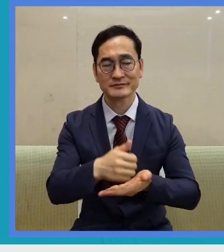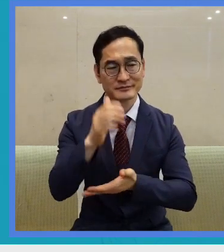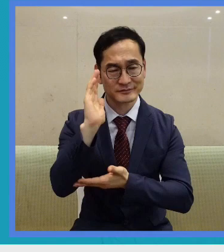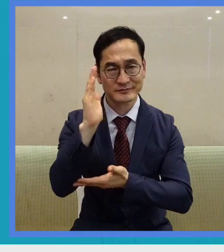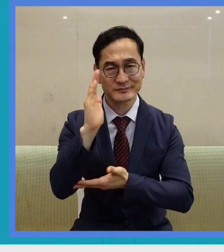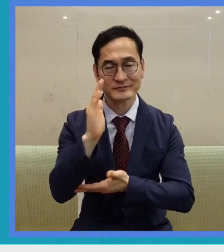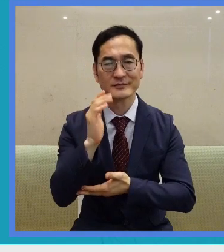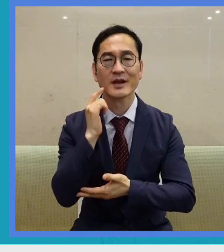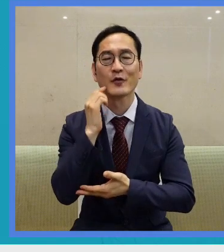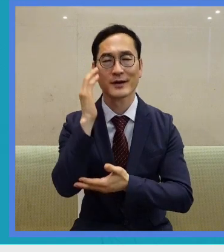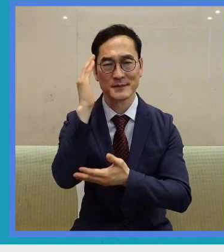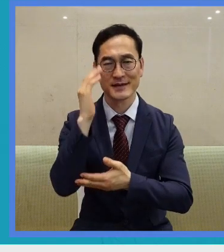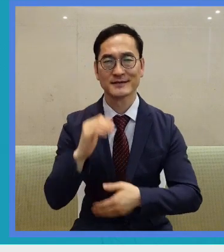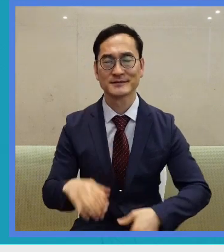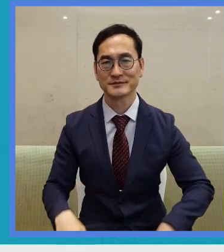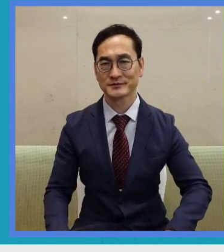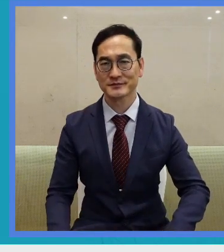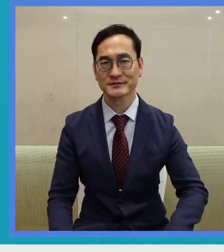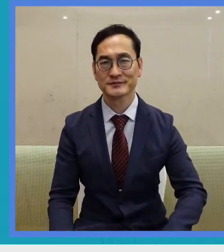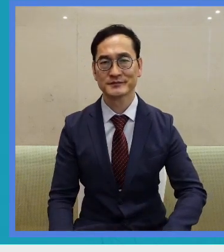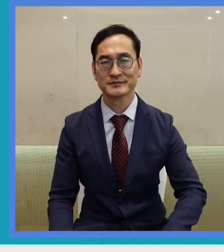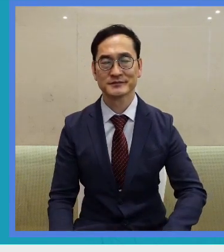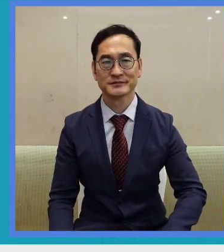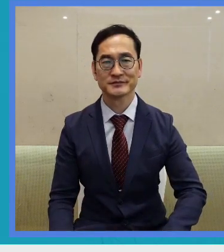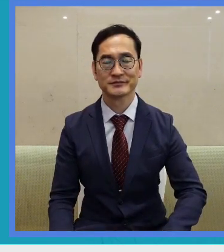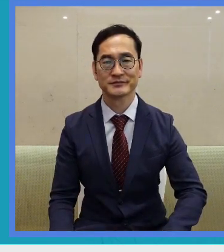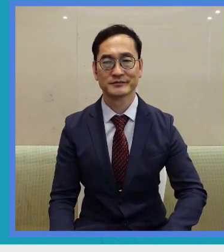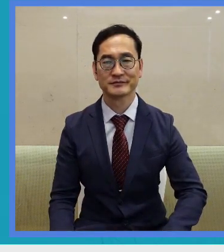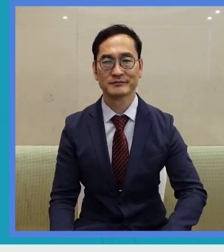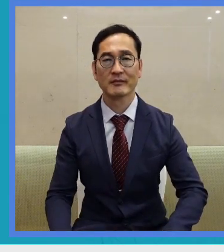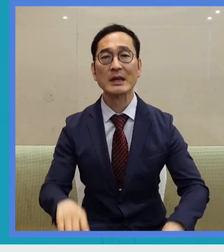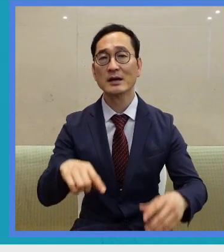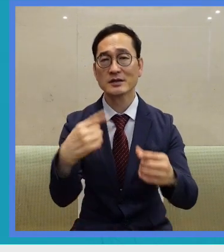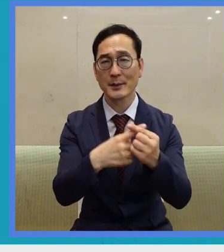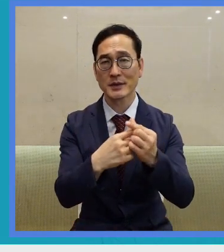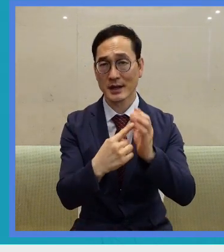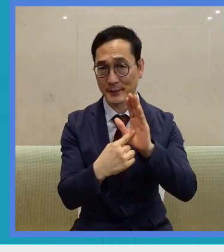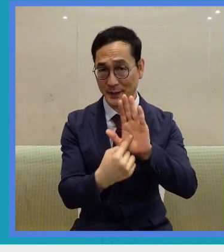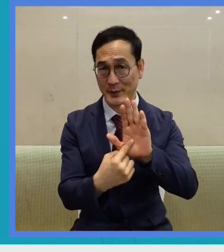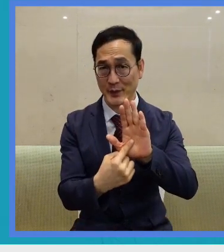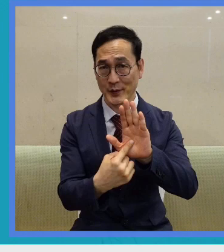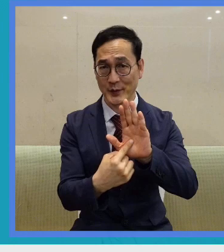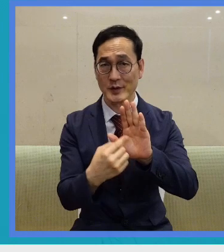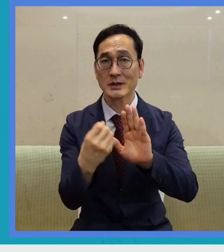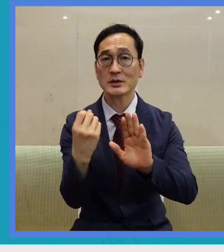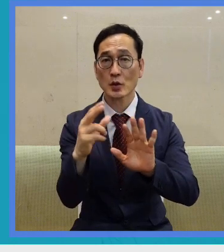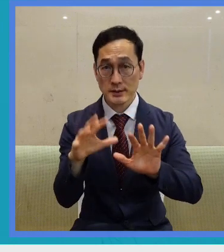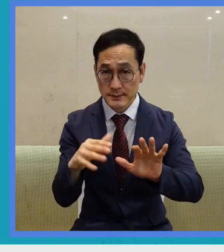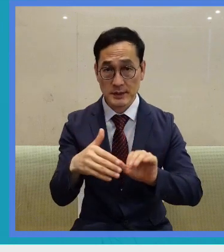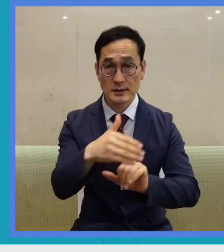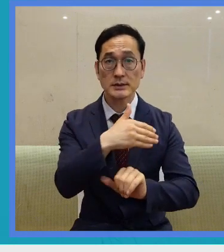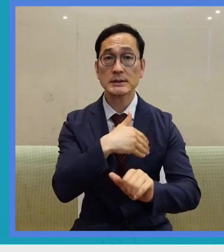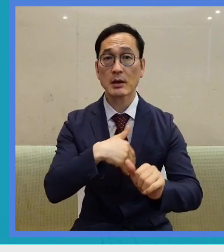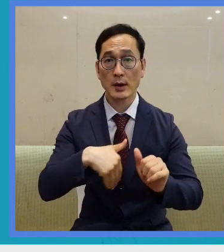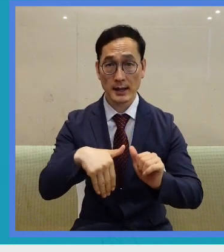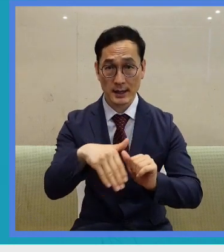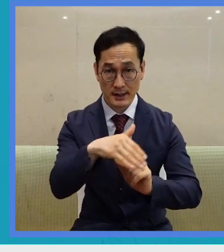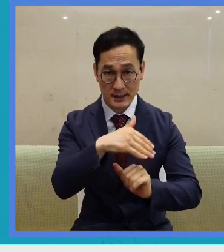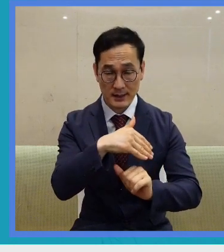있습니다. 저는 먼저 처음 발표이면서 또한 어떤 실태, 정말로 우리가